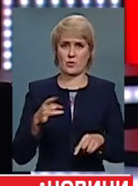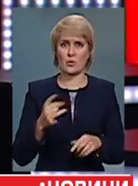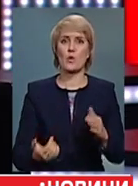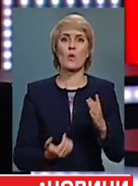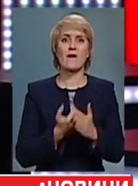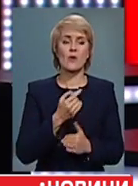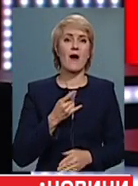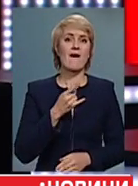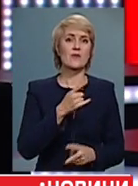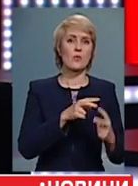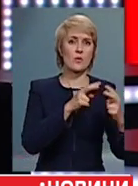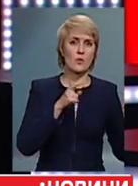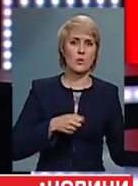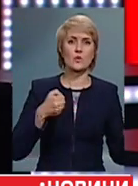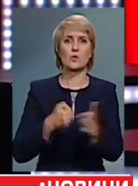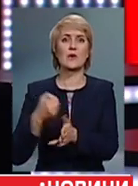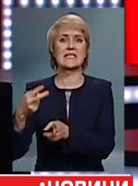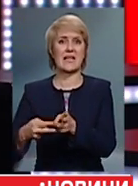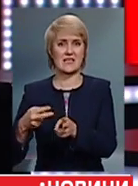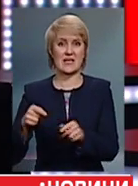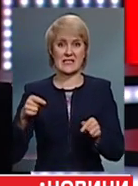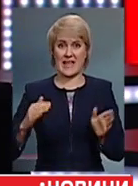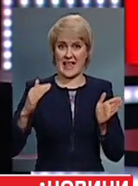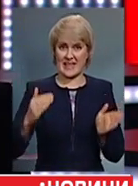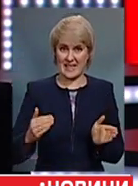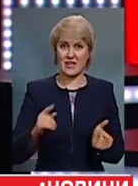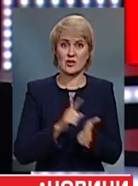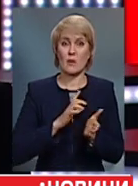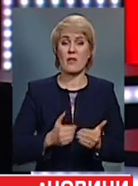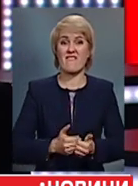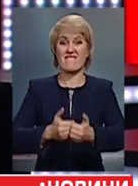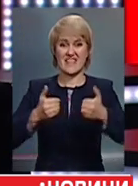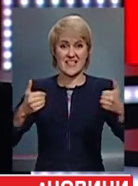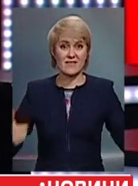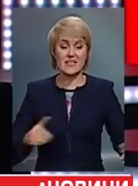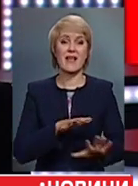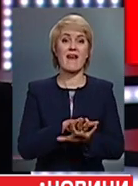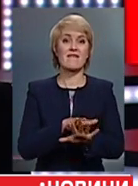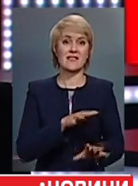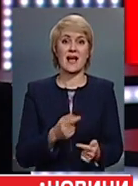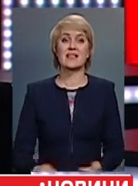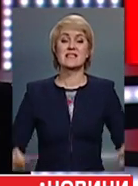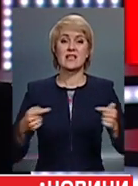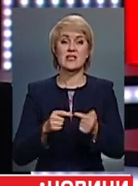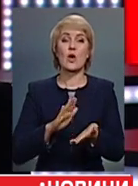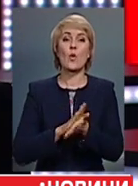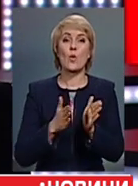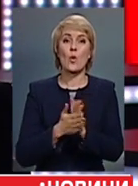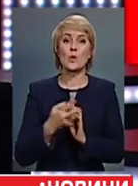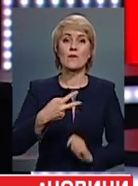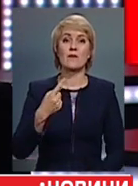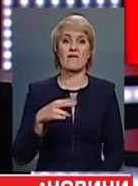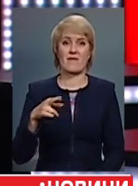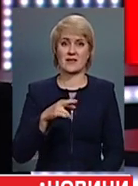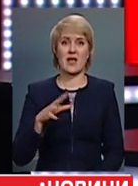автомобільного мосту до залізничного. Саме з цієї ділянки мали відвести війська, згідно з рамковою угодою від 21 вересня. Попри шквальний